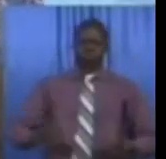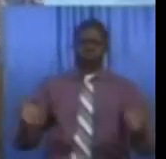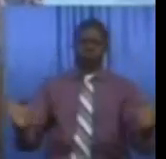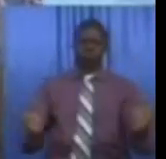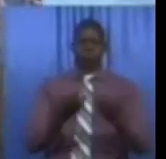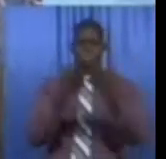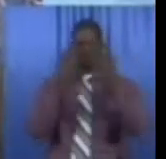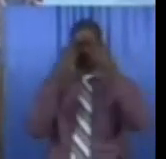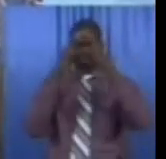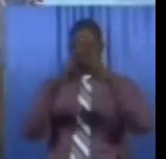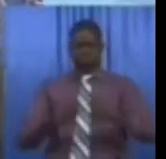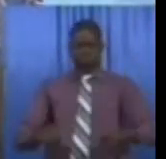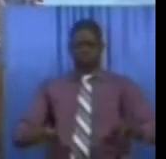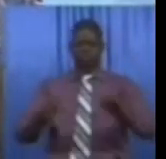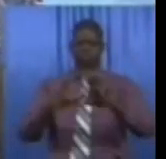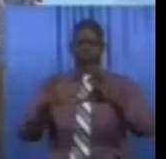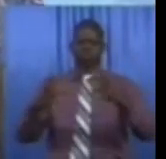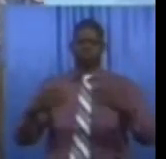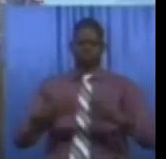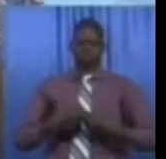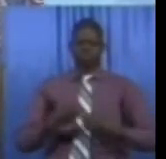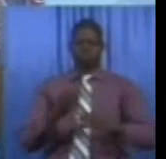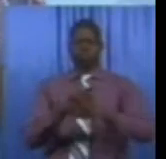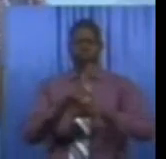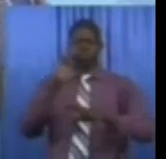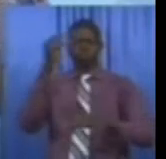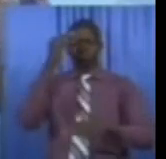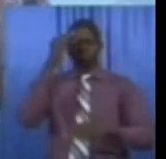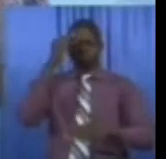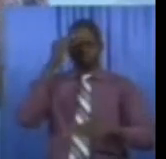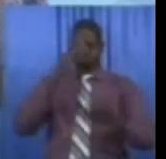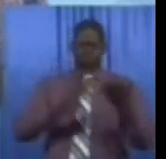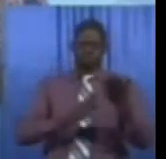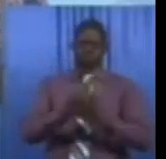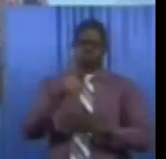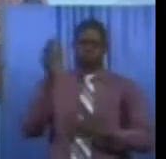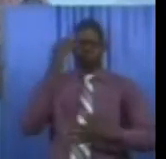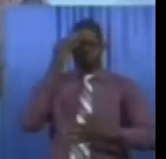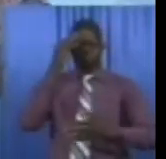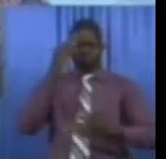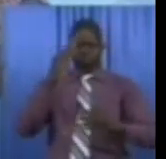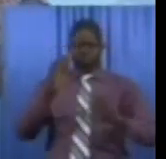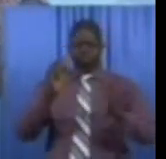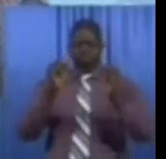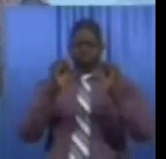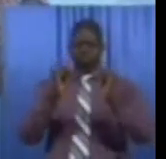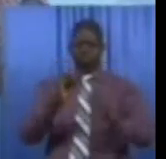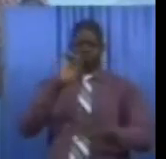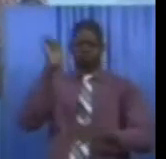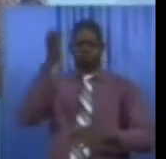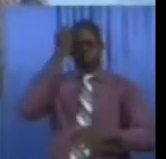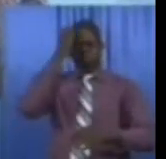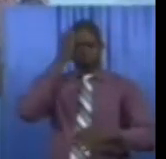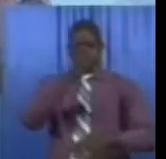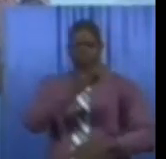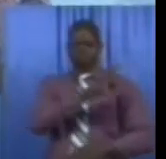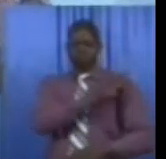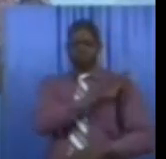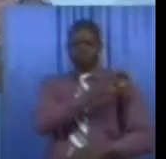respect de la mesure adoptée en Conseil des ministres par les ministères et institutions de l'État et Béon Luc-Adolphe